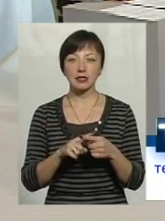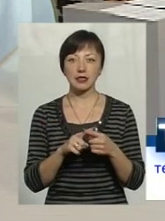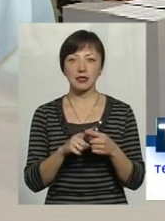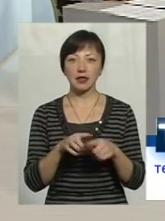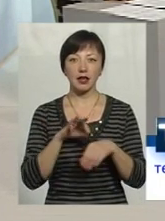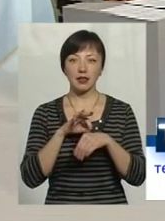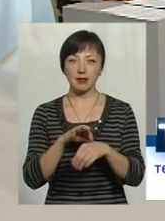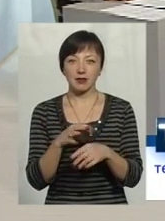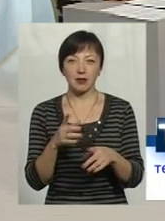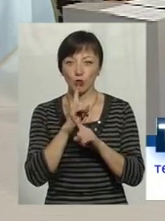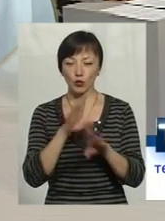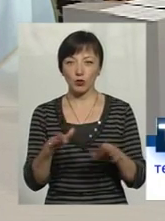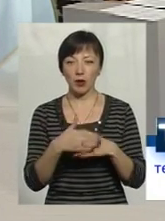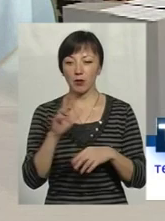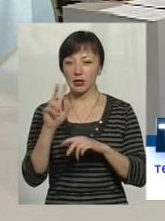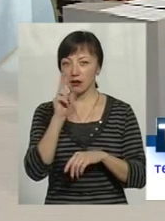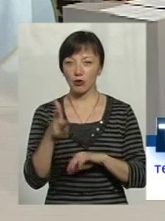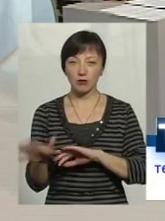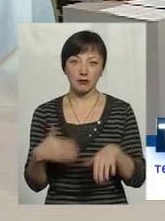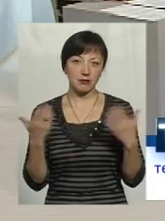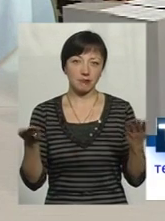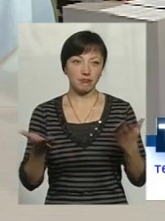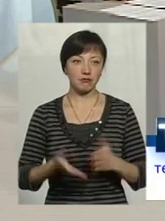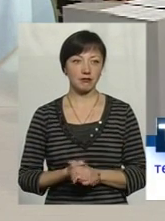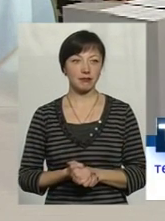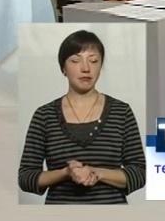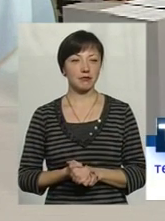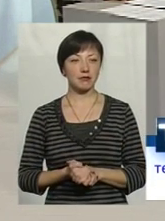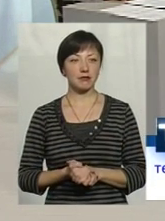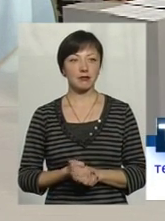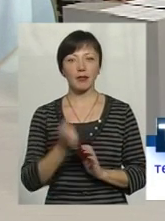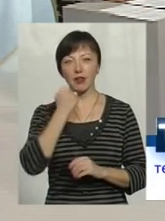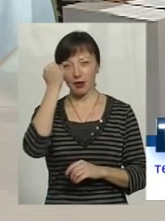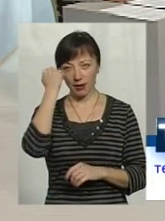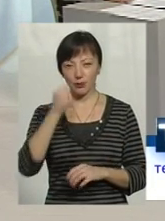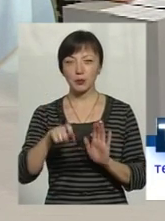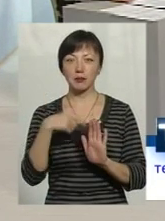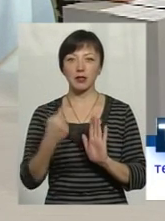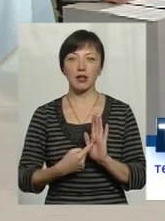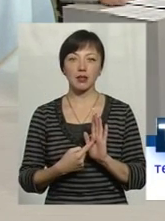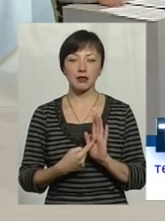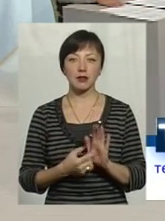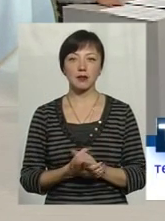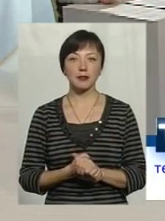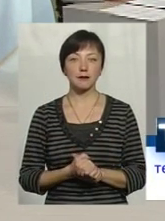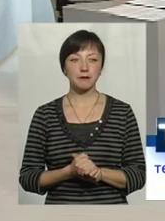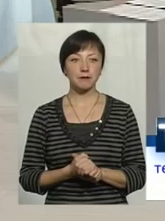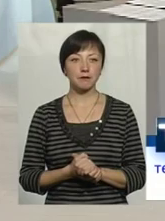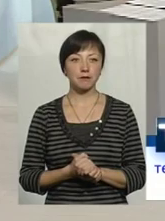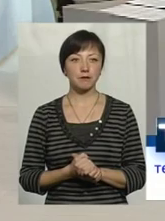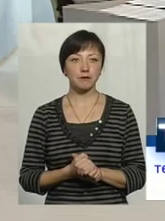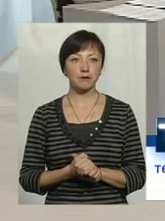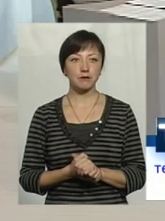дійде? Дякую. Мене 3 роки і знову розведемо руками. Дякую, пані Світлане, за питання. Отож, прошу.